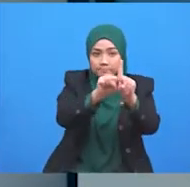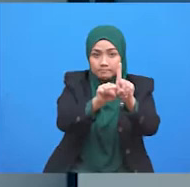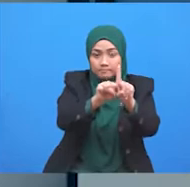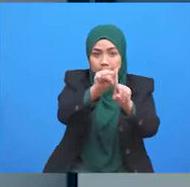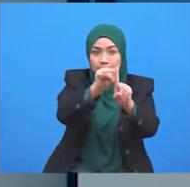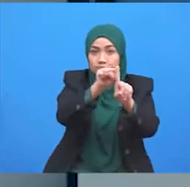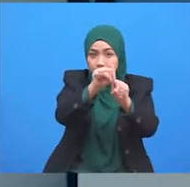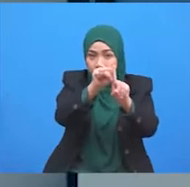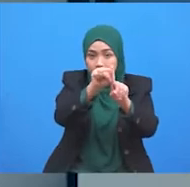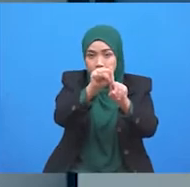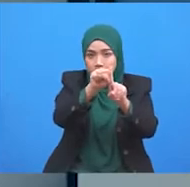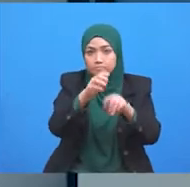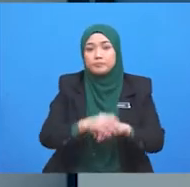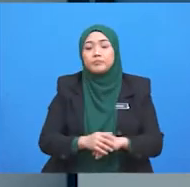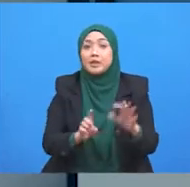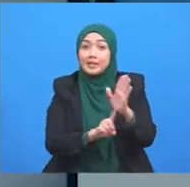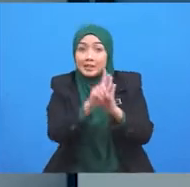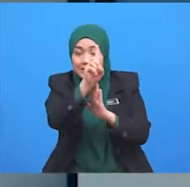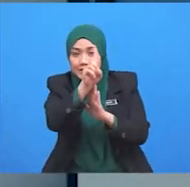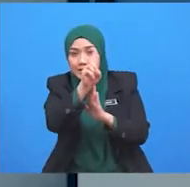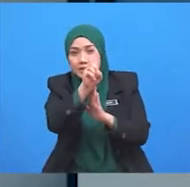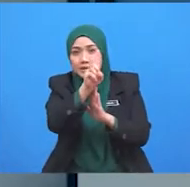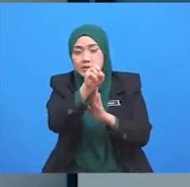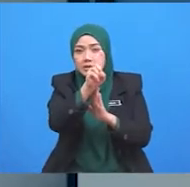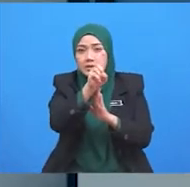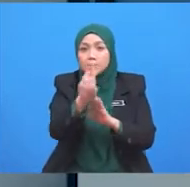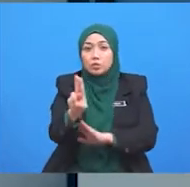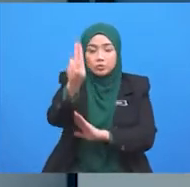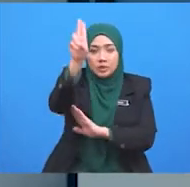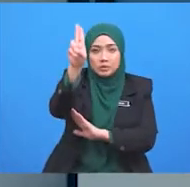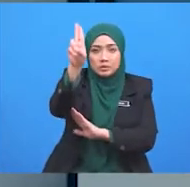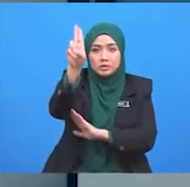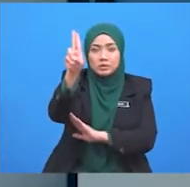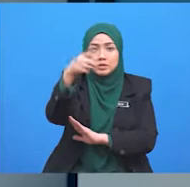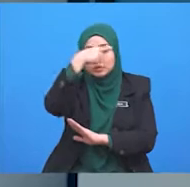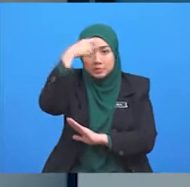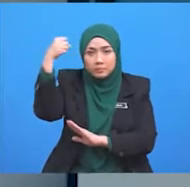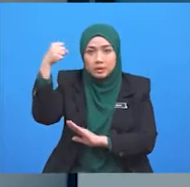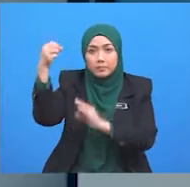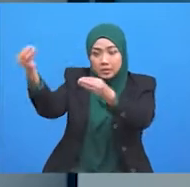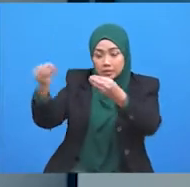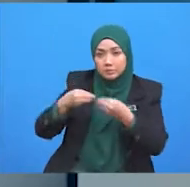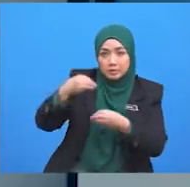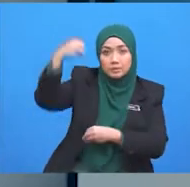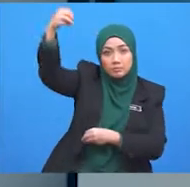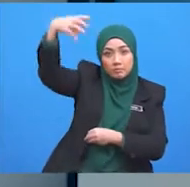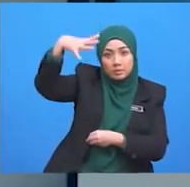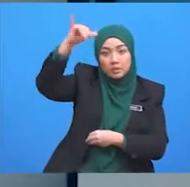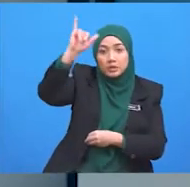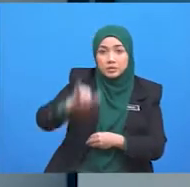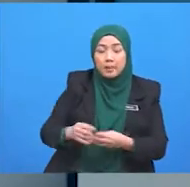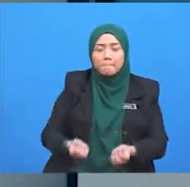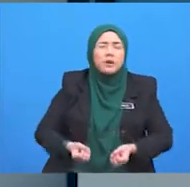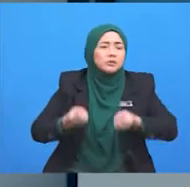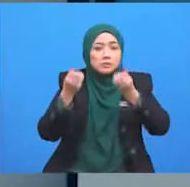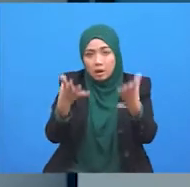Pada solstice musim panas, keadaan suhu adalah lebih tinggi di hemisfera utara kerana mendapat pancaran